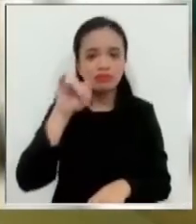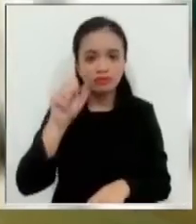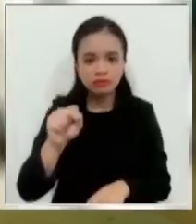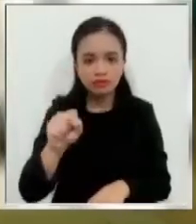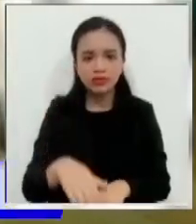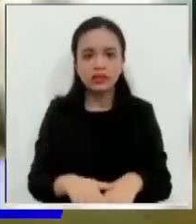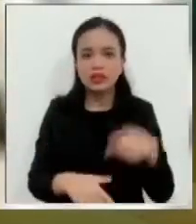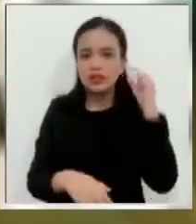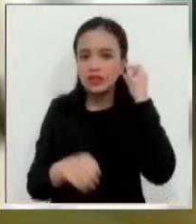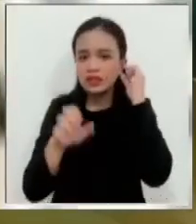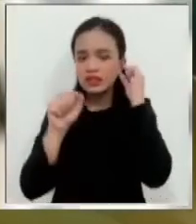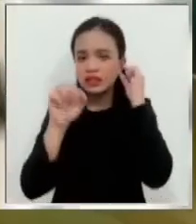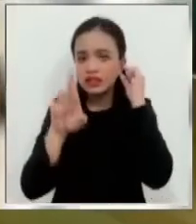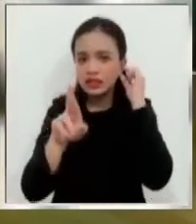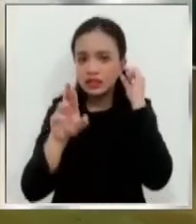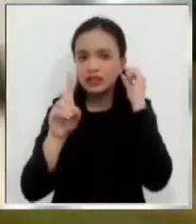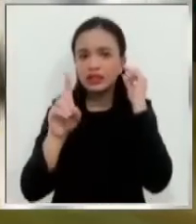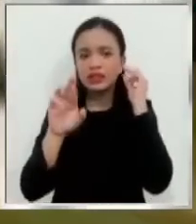tahanan?